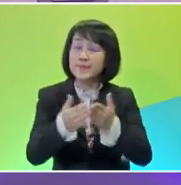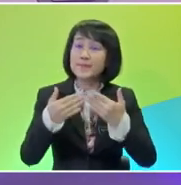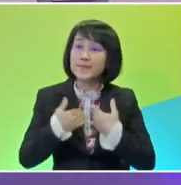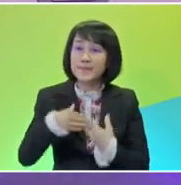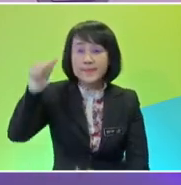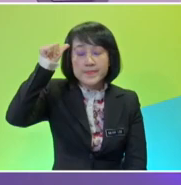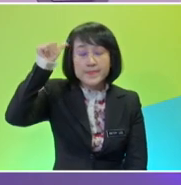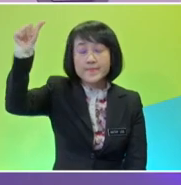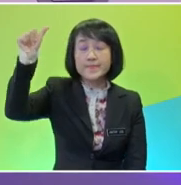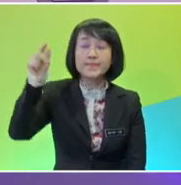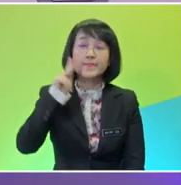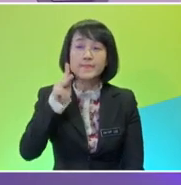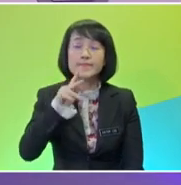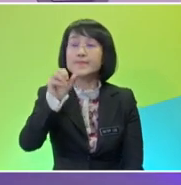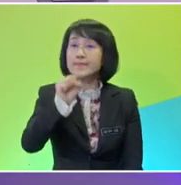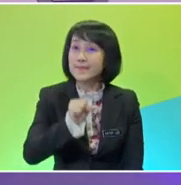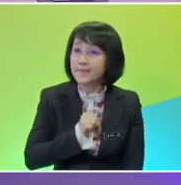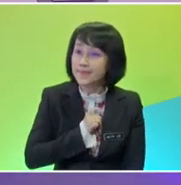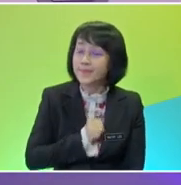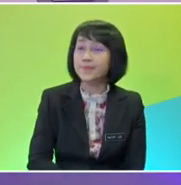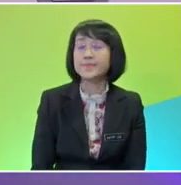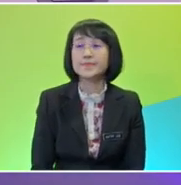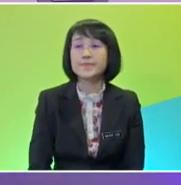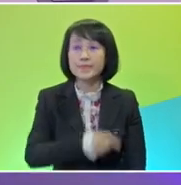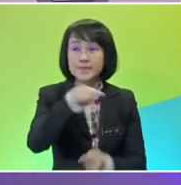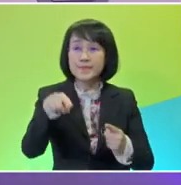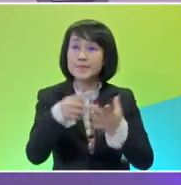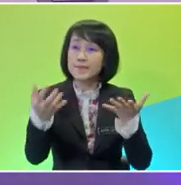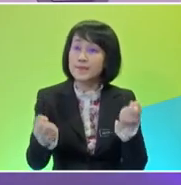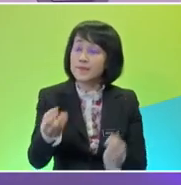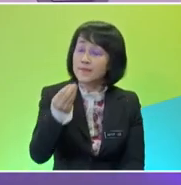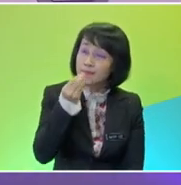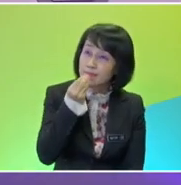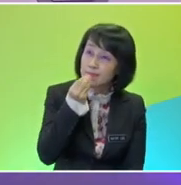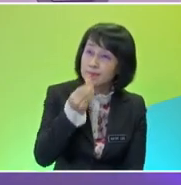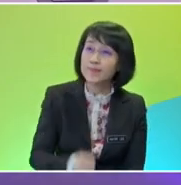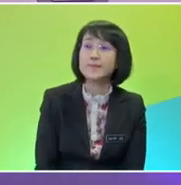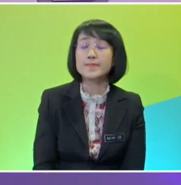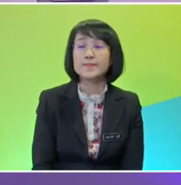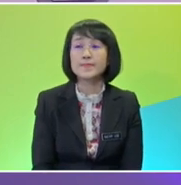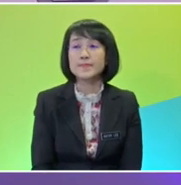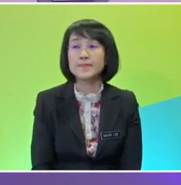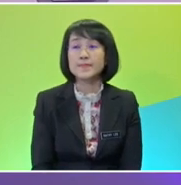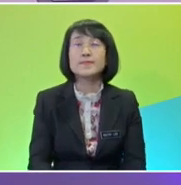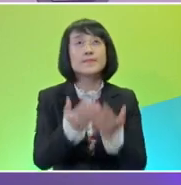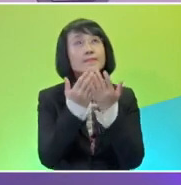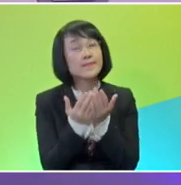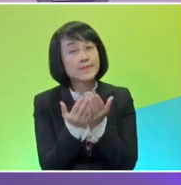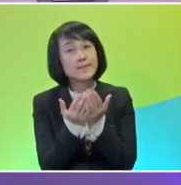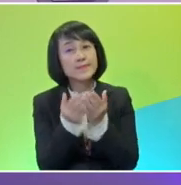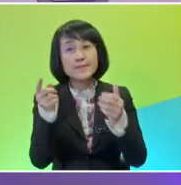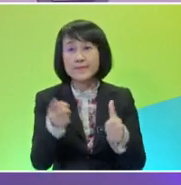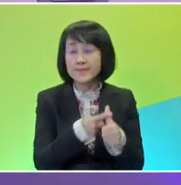sopan santun seterusnya aku miliki tidak makan tadi Arjuna membaca doa